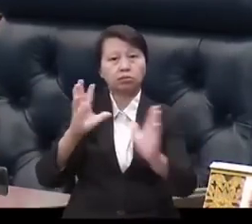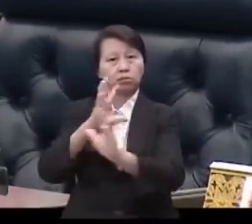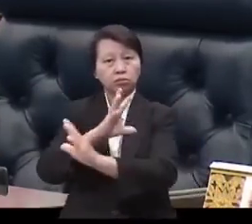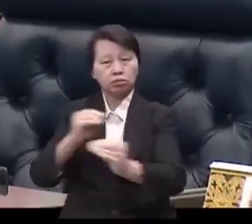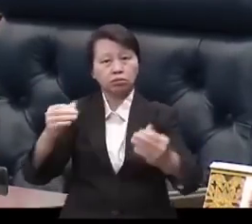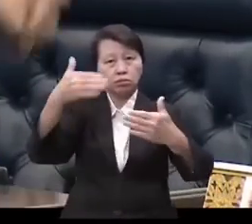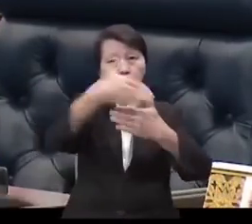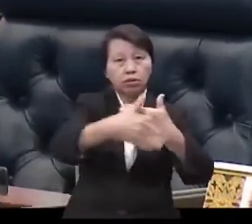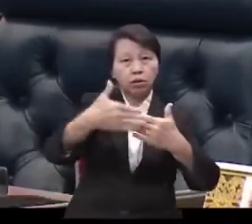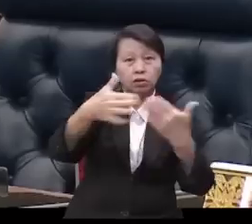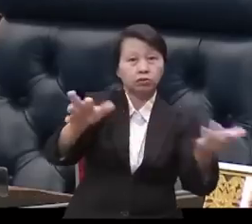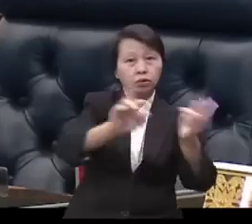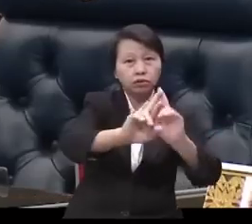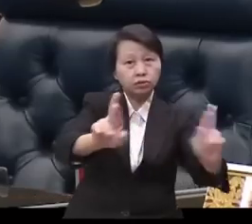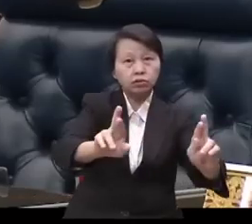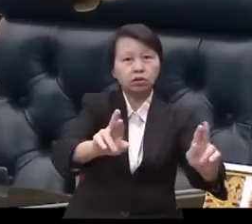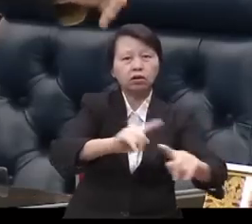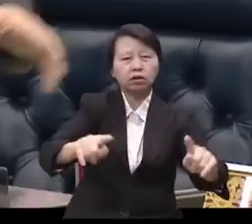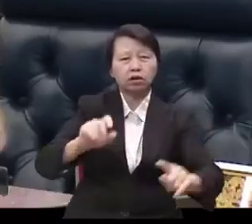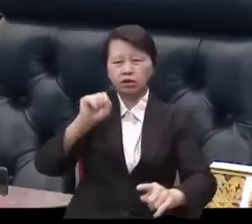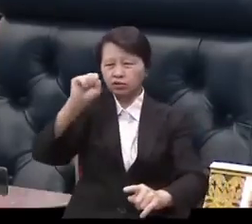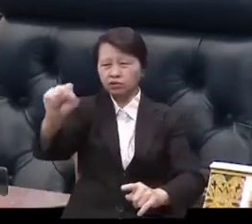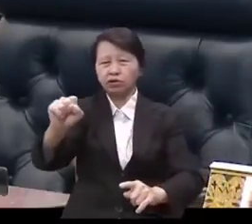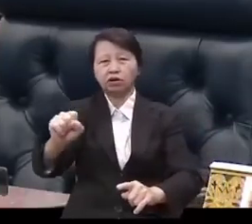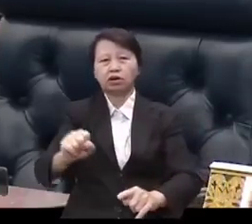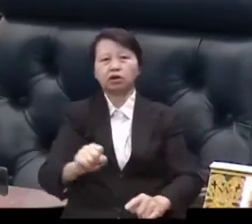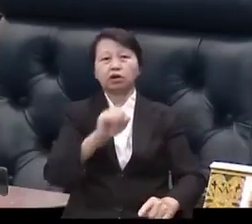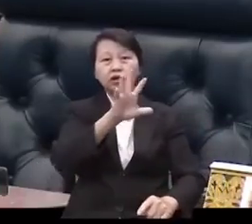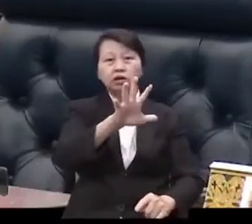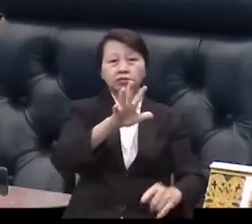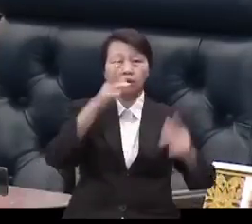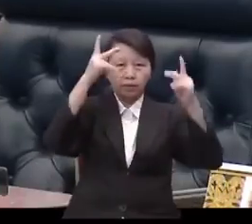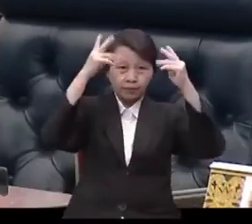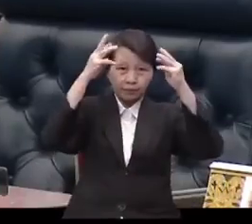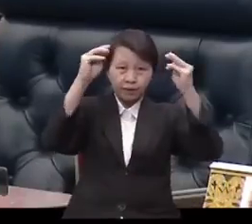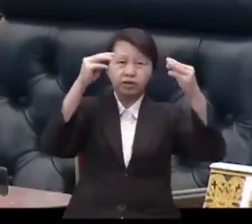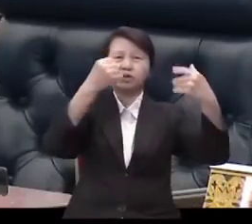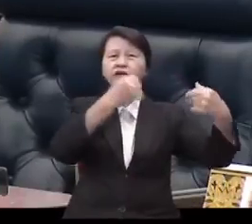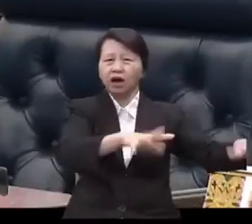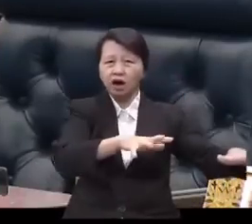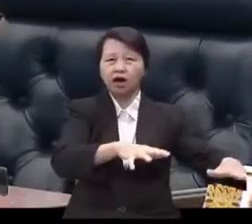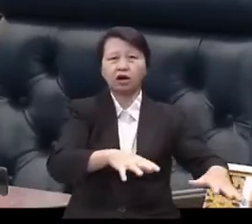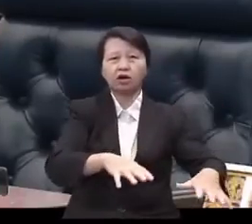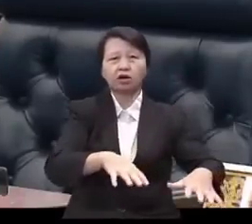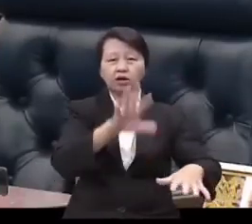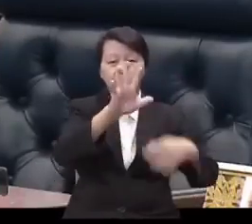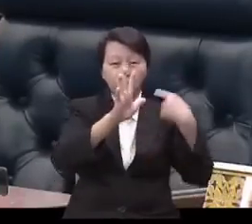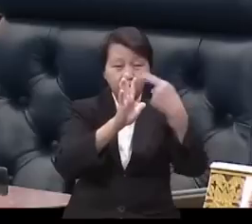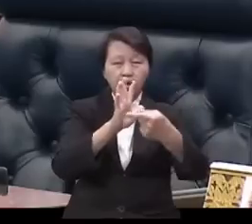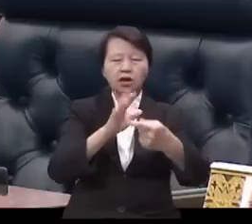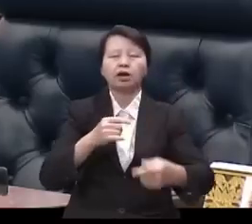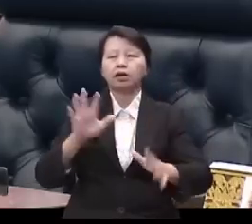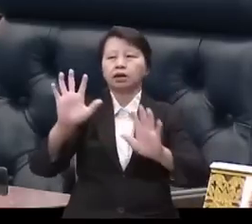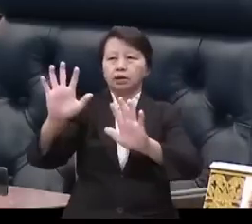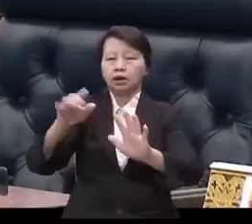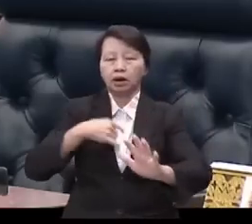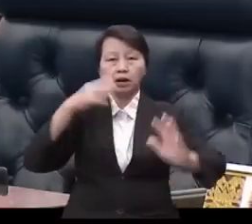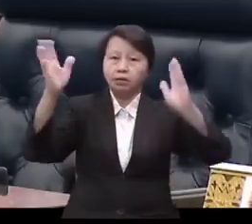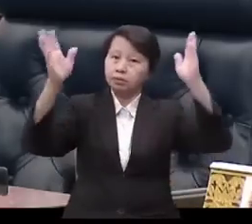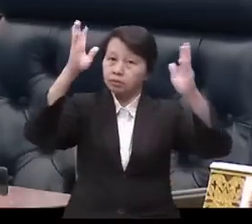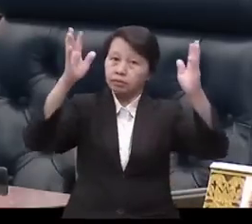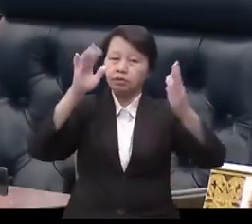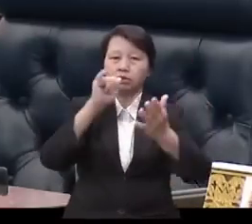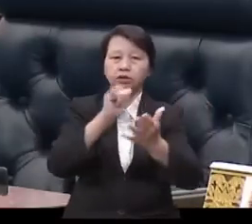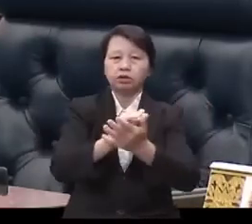dah. Dah siap dah. Tapi di Sabah ni 5 Perdana Menteri dah. Okey. Dan belum. Perkara ini saya bimbang. Ini kena Yang Amat Berhormat